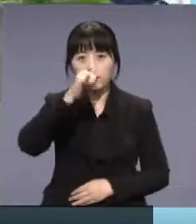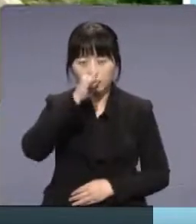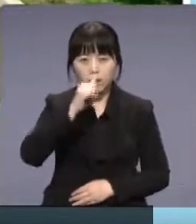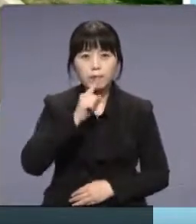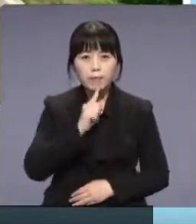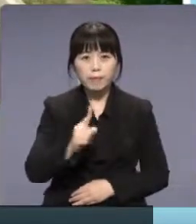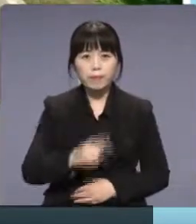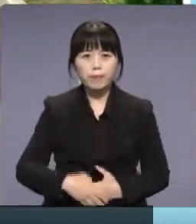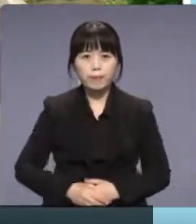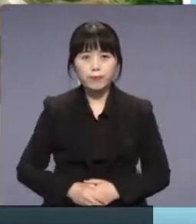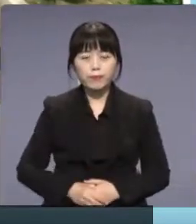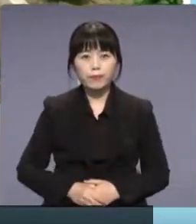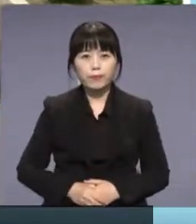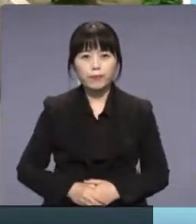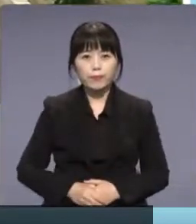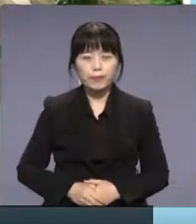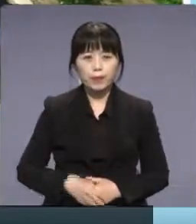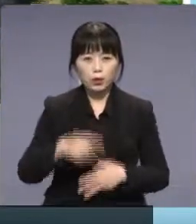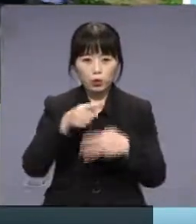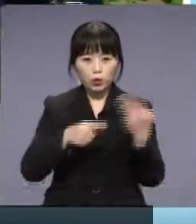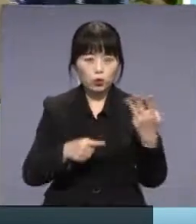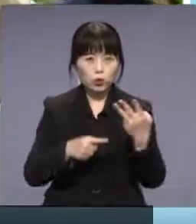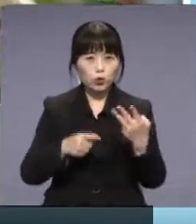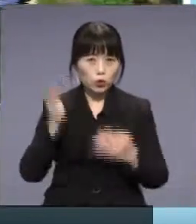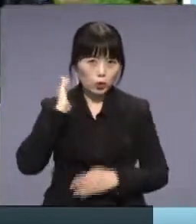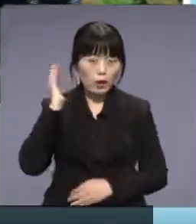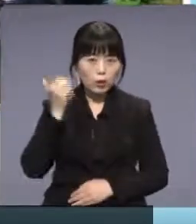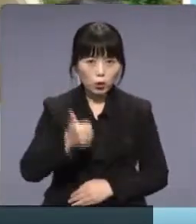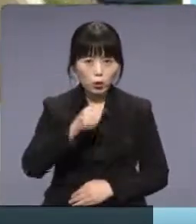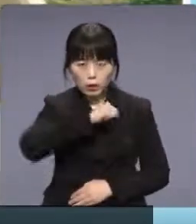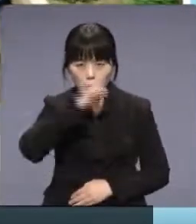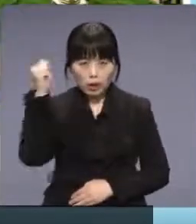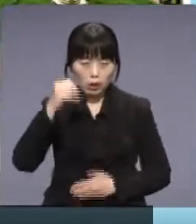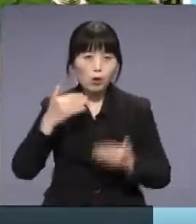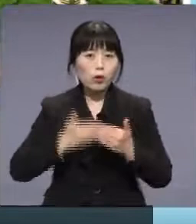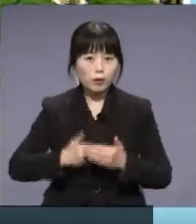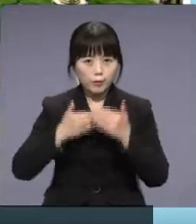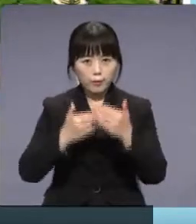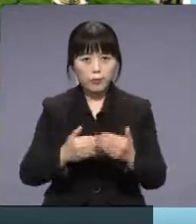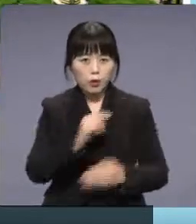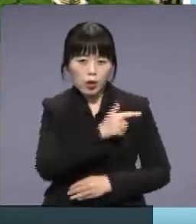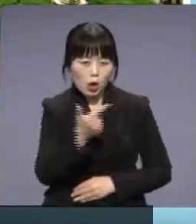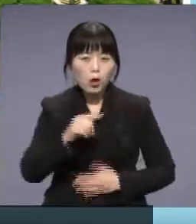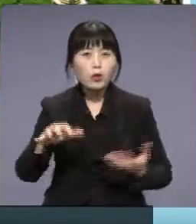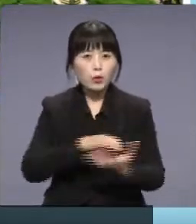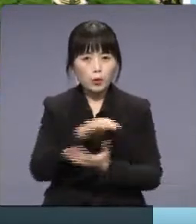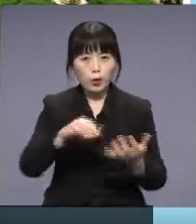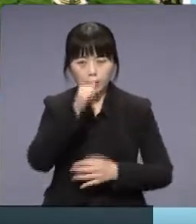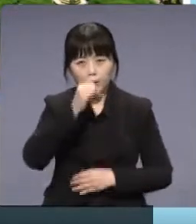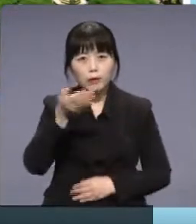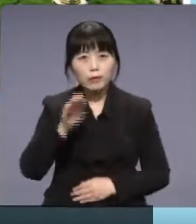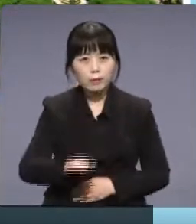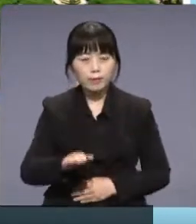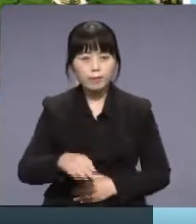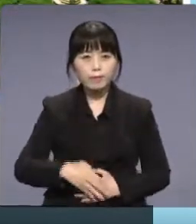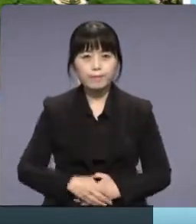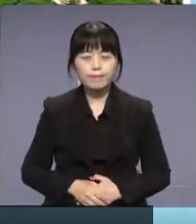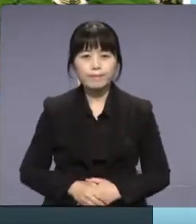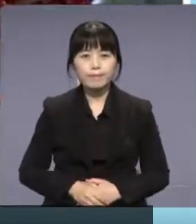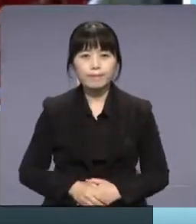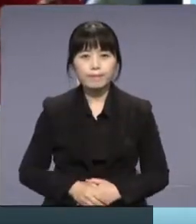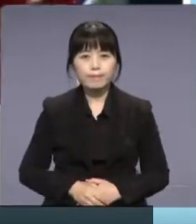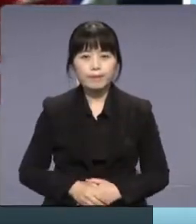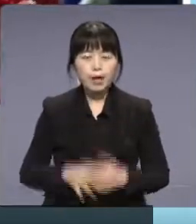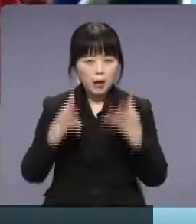이제 사실 윤석열 대통령이 당선되는 과정에서 여러 논란들도 또 있었는데, 이제